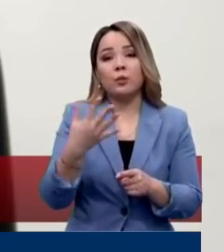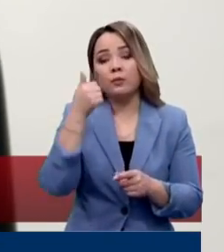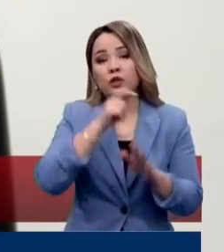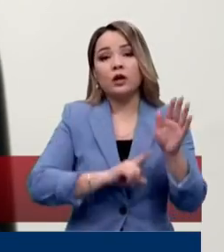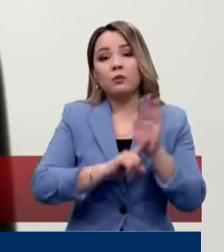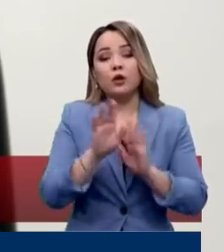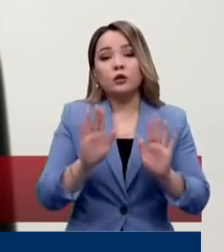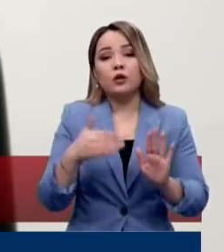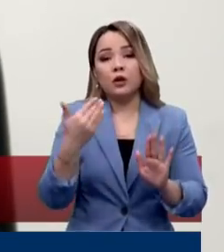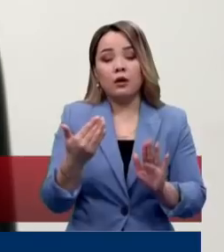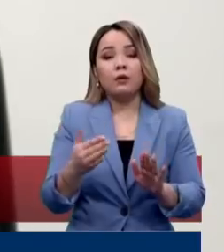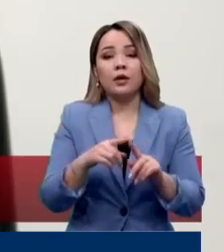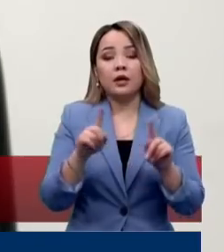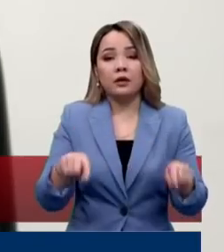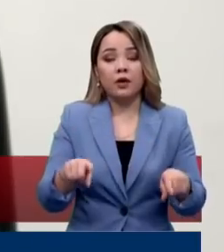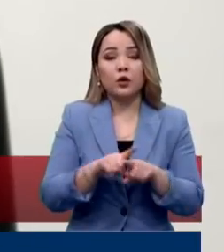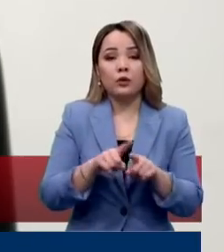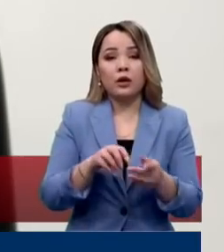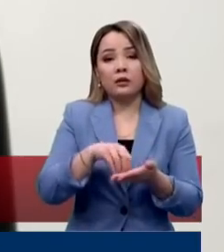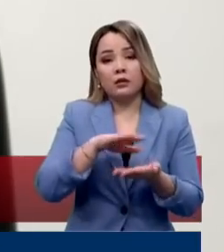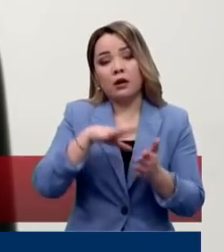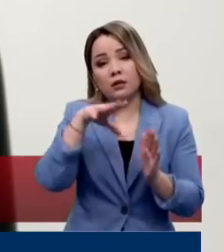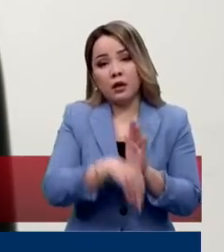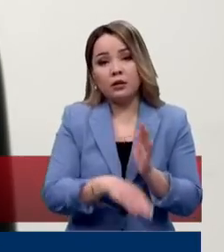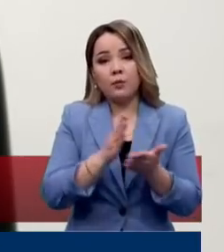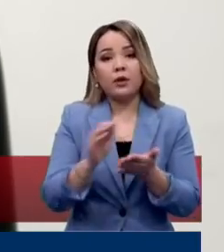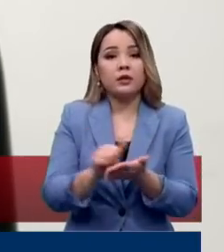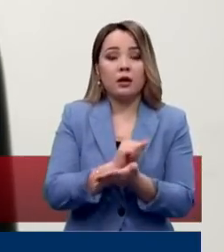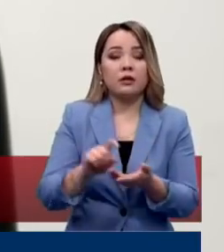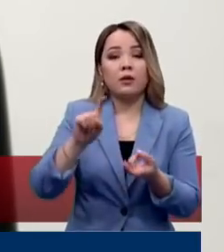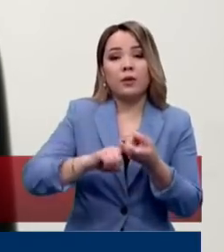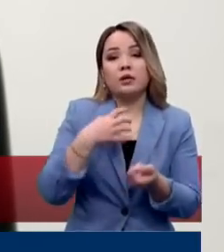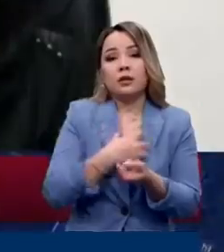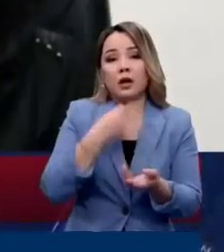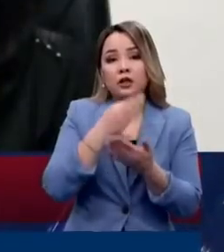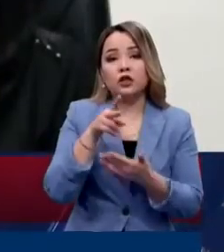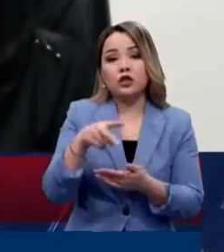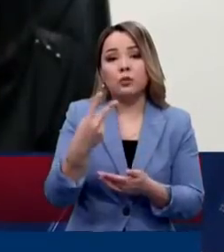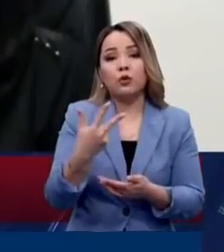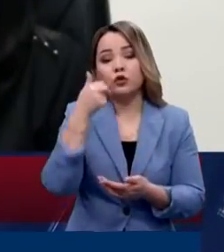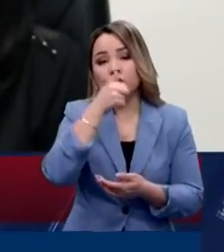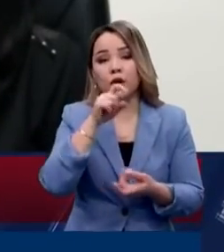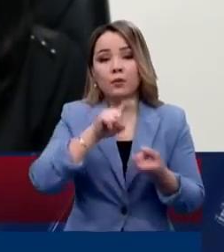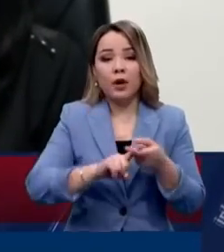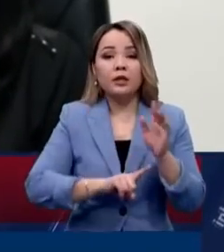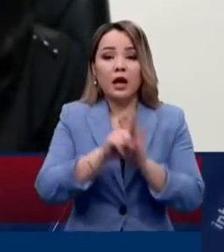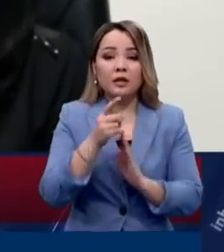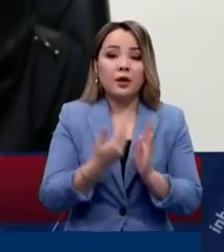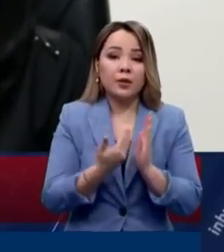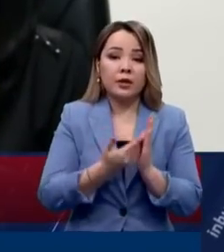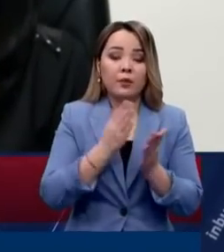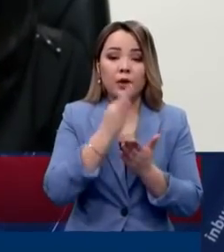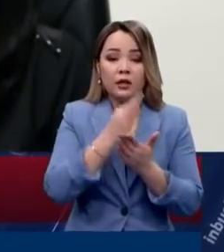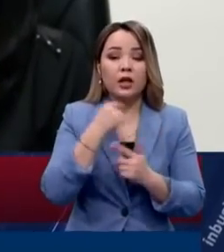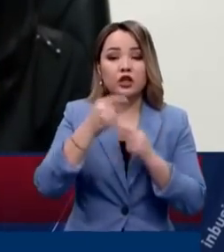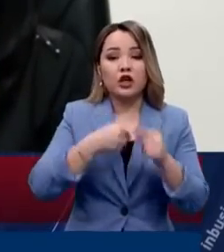жылдан бастап қана қолданысқа енгізіледі. Бізде жалпыға бір декларациялаудың кезеңдеріне байланысты 2023 жылдан бастап, мәселен, кеңестің